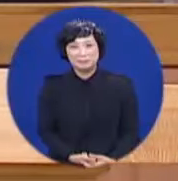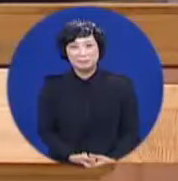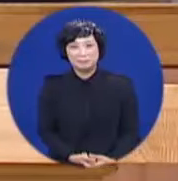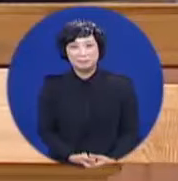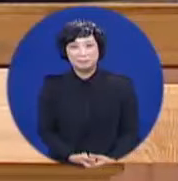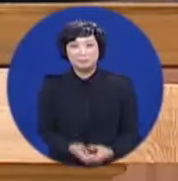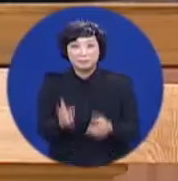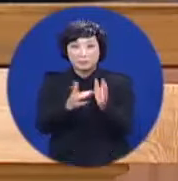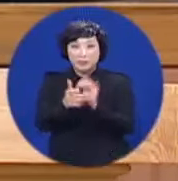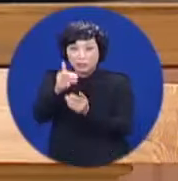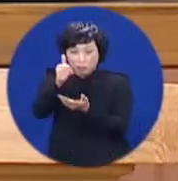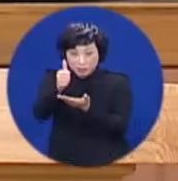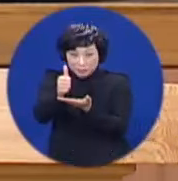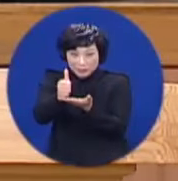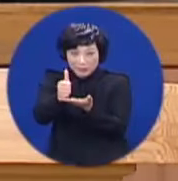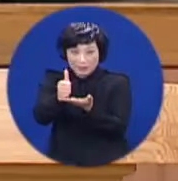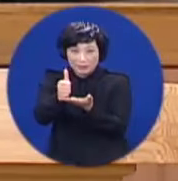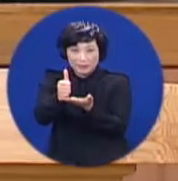예수께서